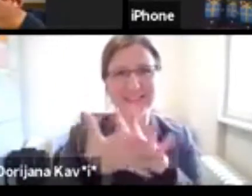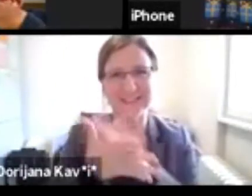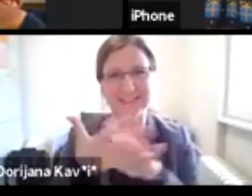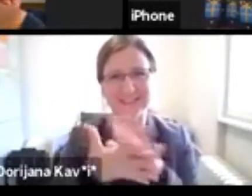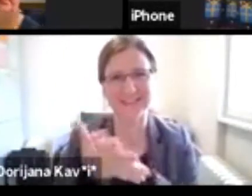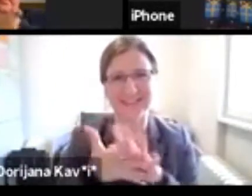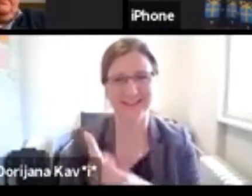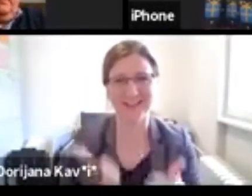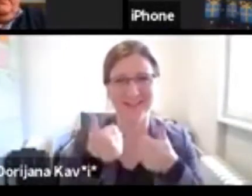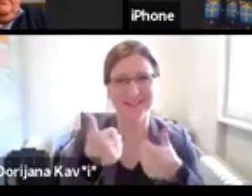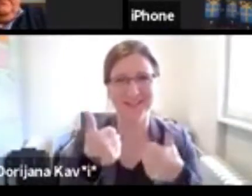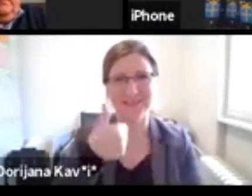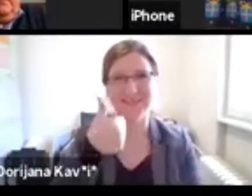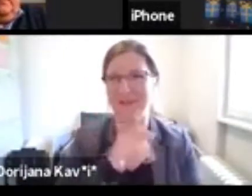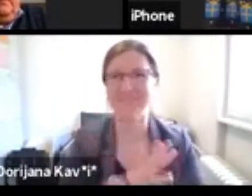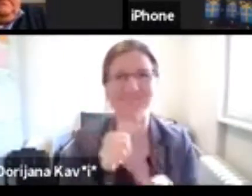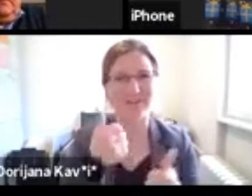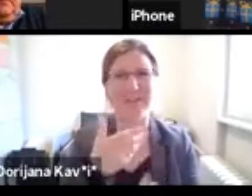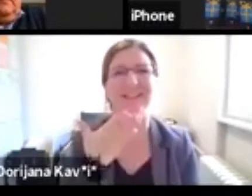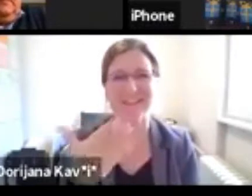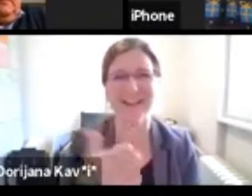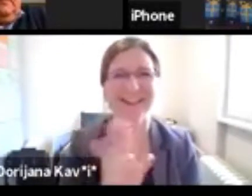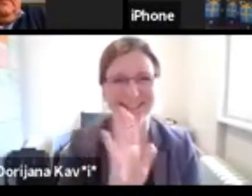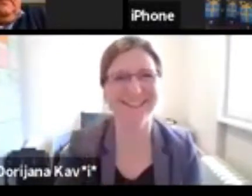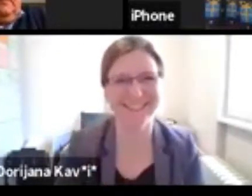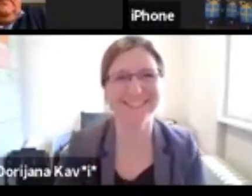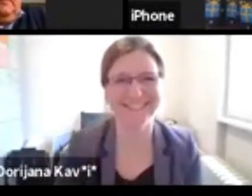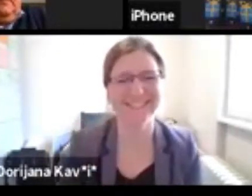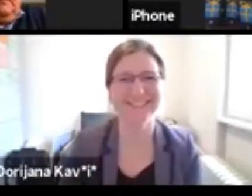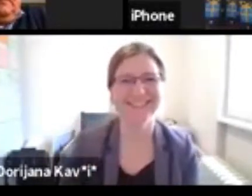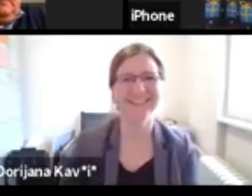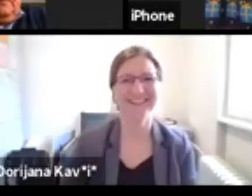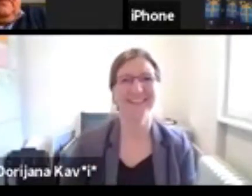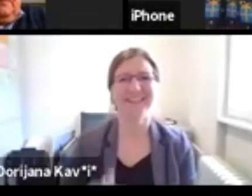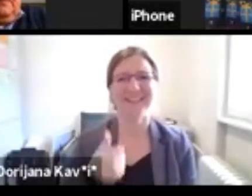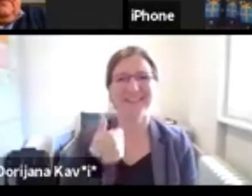je čovječe, prva liga. Bravo, Dorijana. Nešto ću i naučit, valjda.